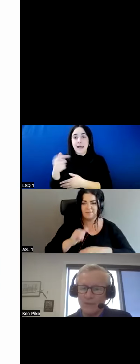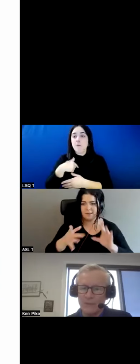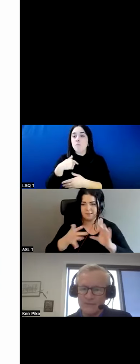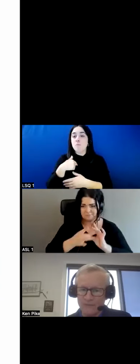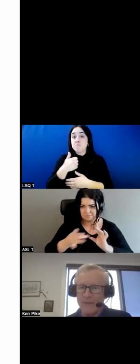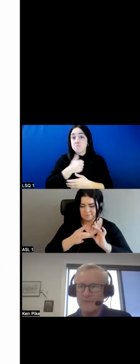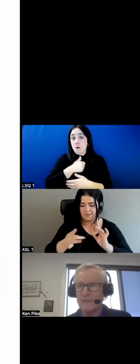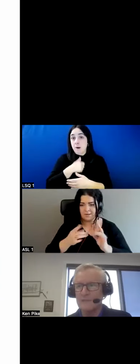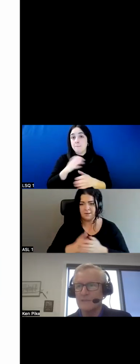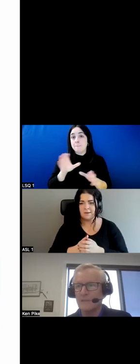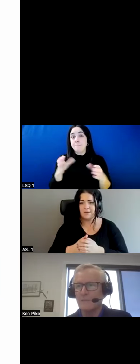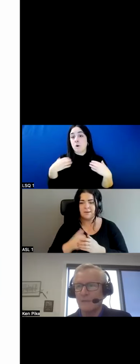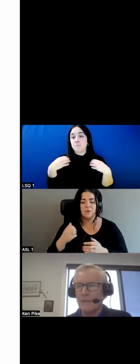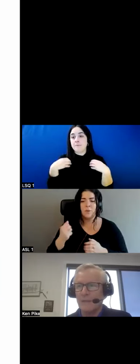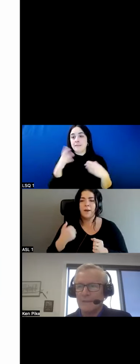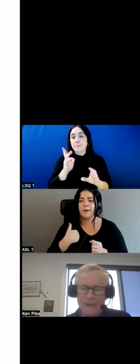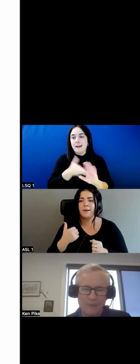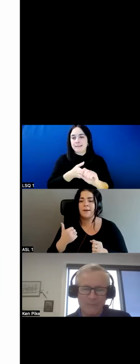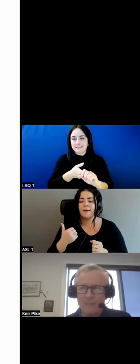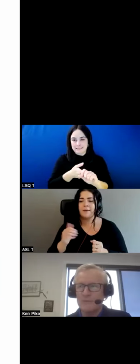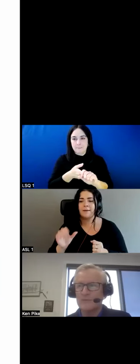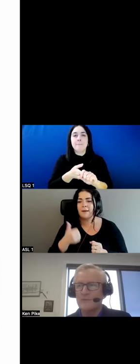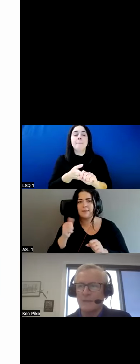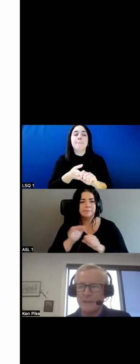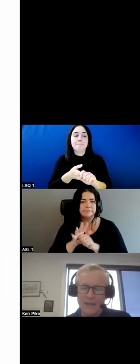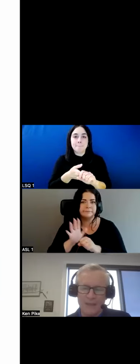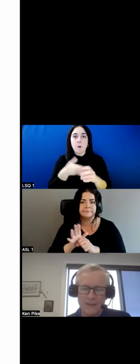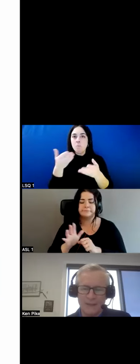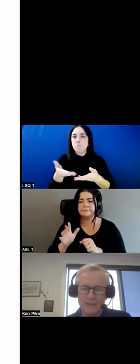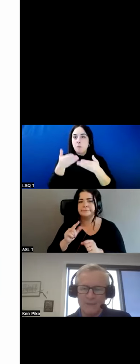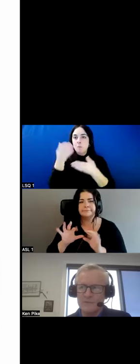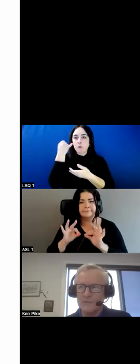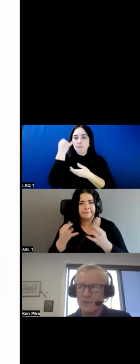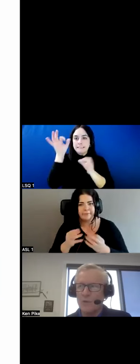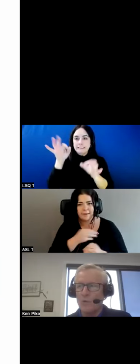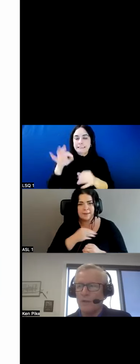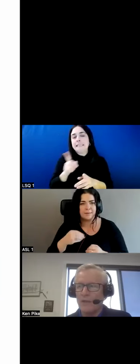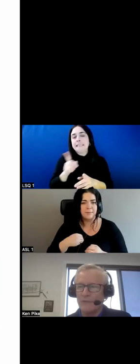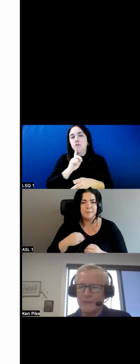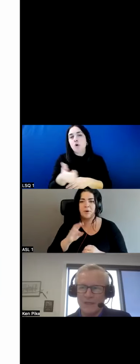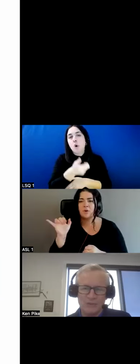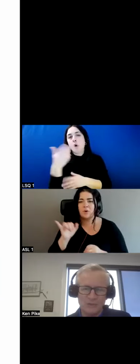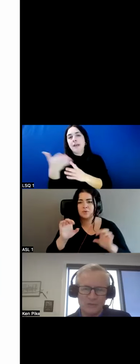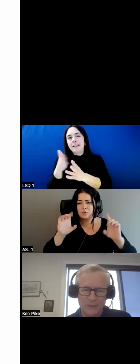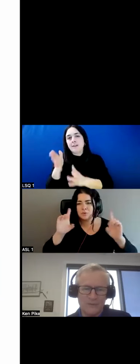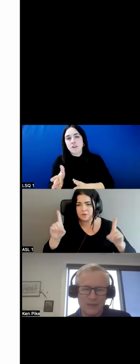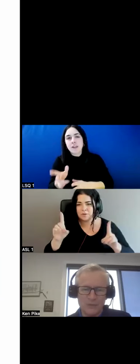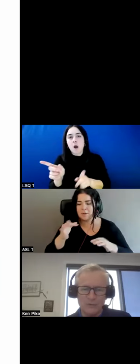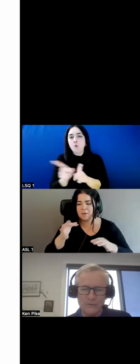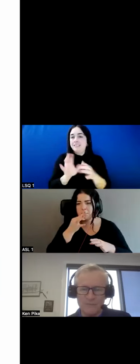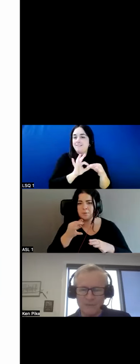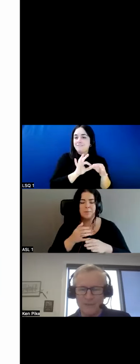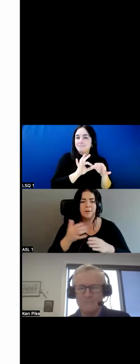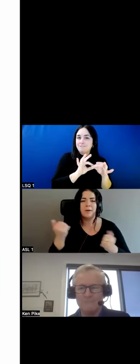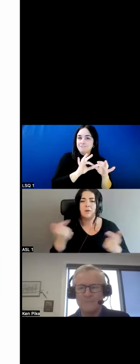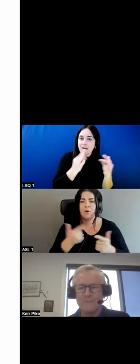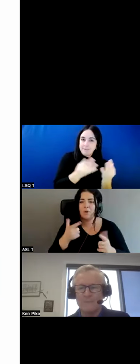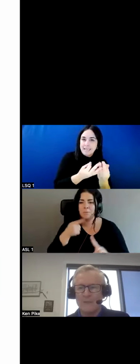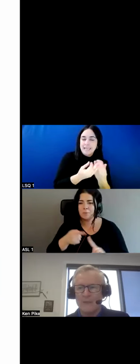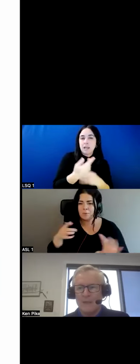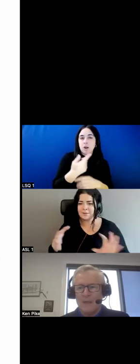a élaboré cet énoncé avec des auto-intervenants, des membres de famille et des universitaires qui ont tous un lien avec